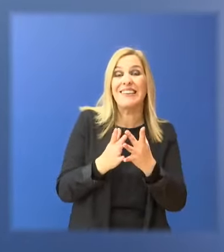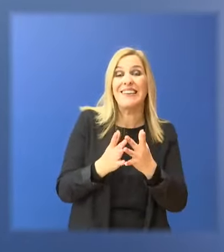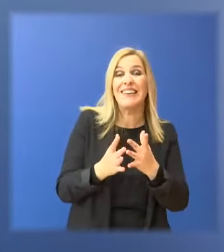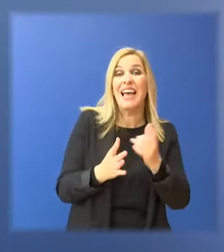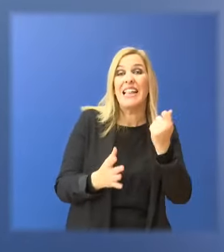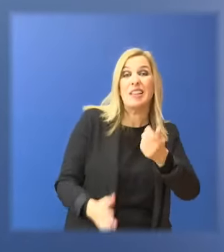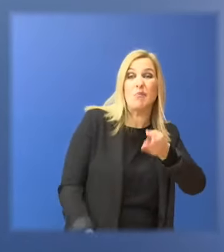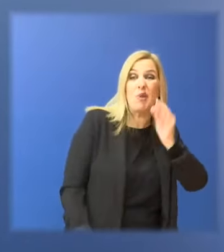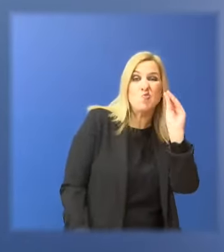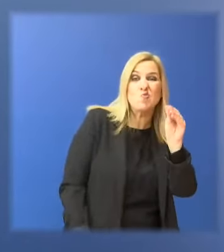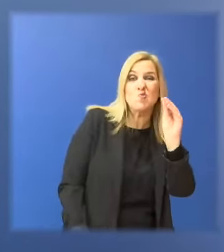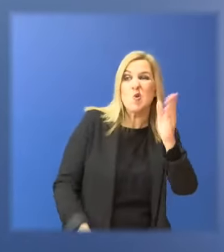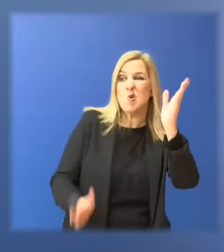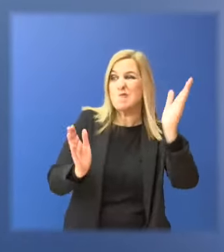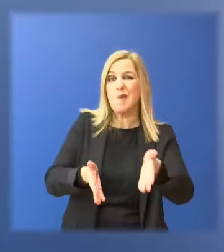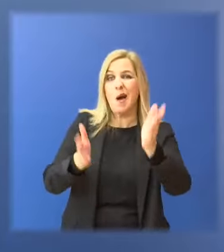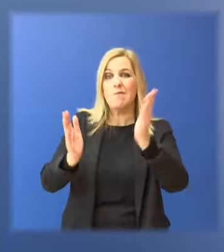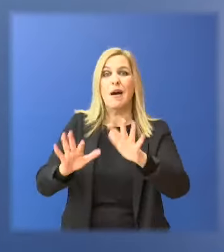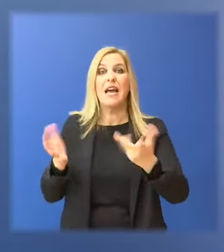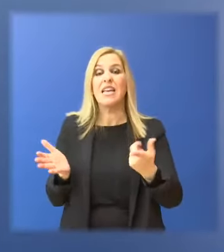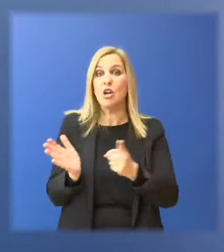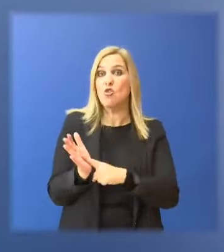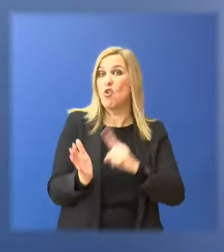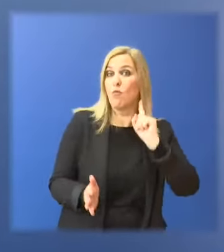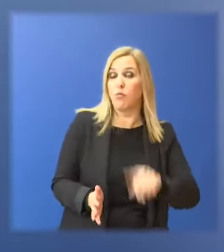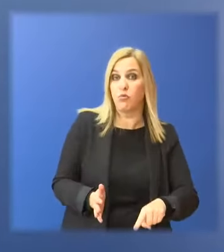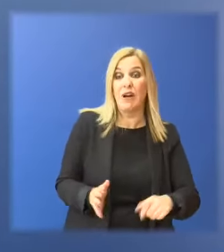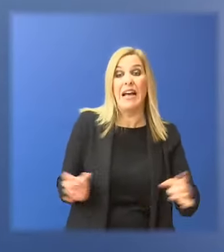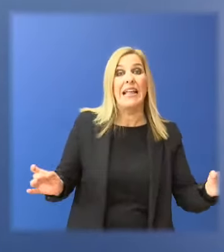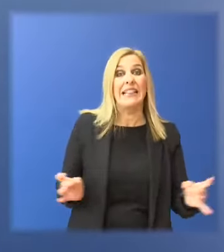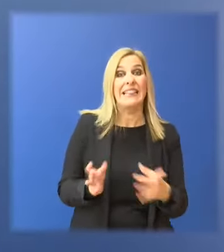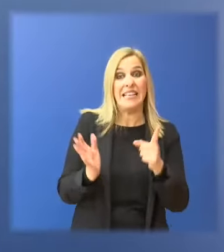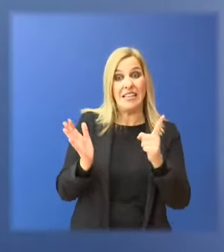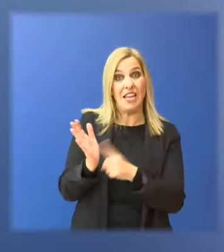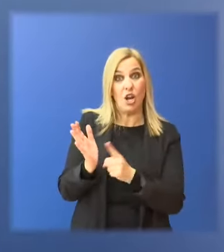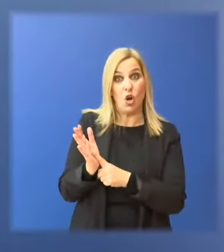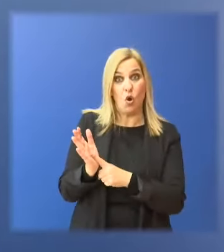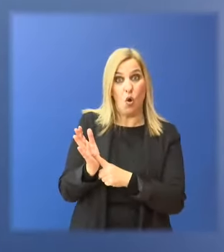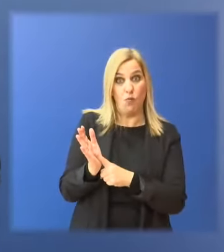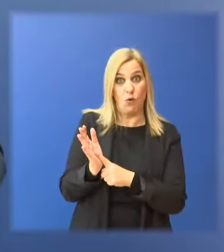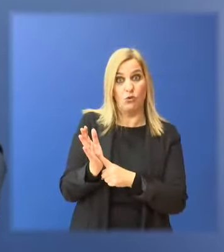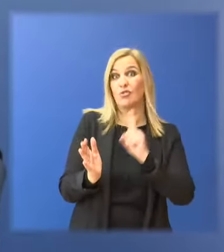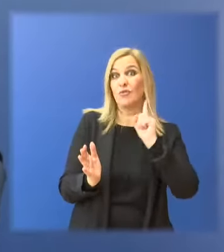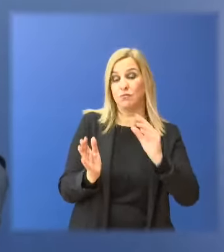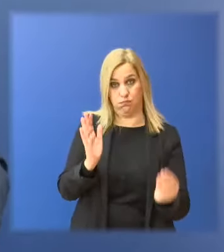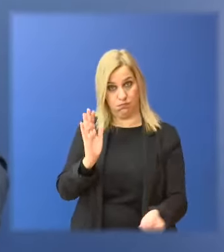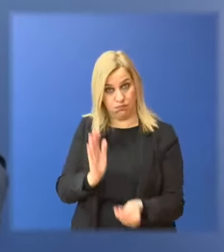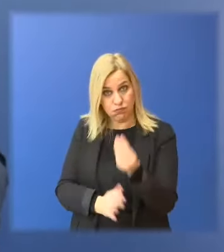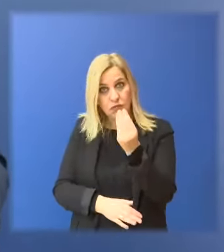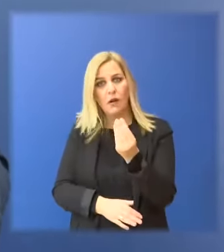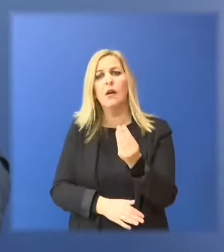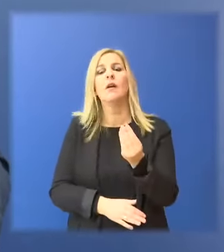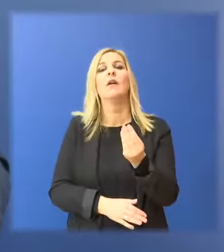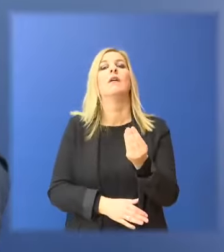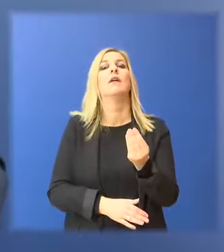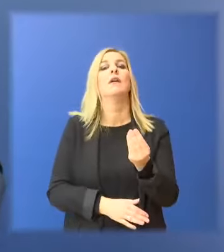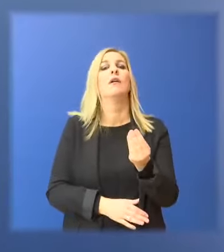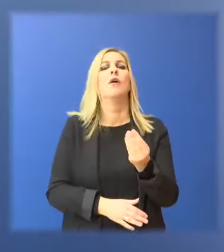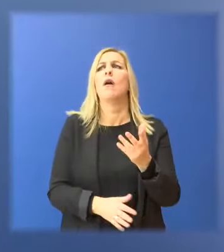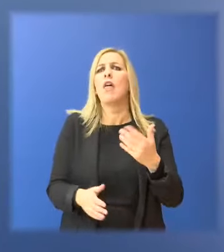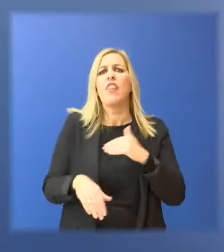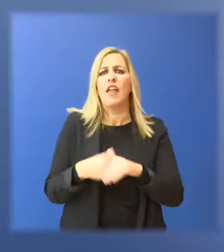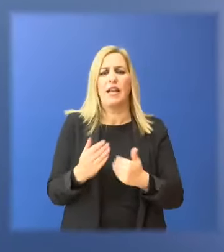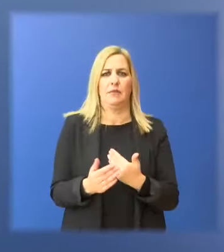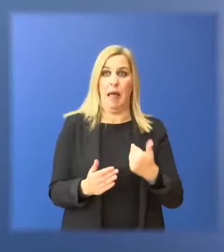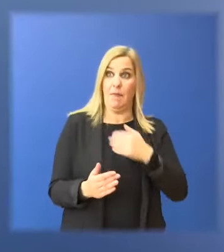περιπτώσεις παραβίασης της κείμενης νομοθεσίας. Και όπου παρατηρείται τέτοιο φαινόμενο, ασχέτως των παρεμβάσεών μας, όπως είναι το πλαφόν